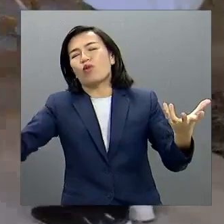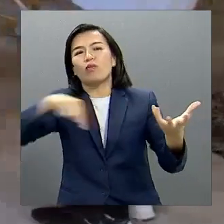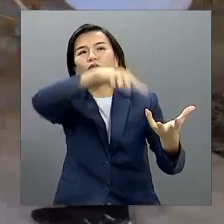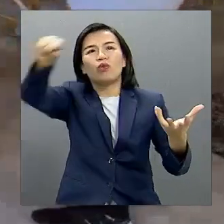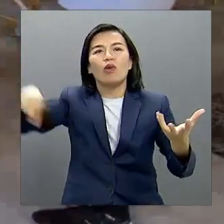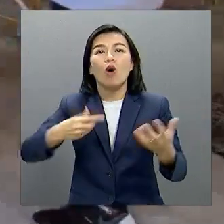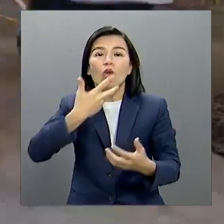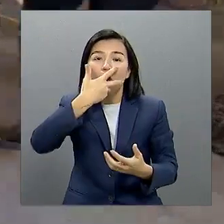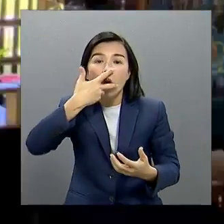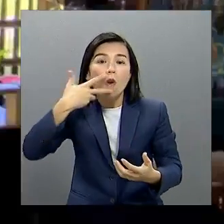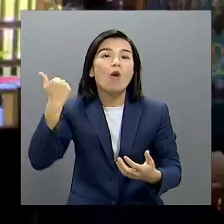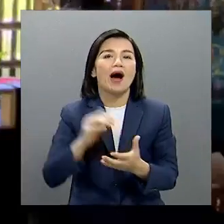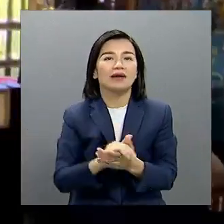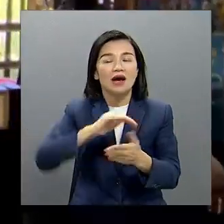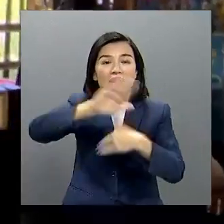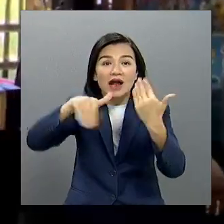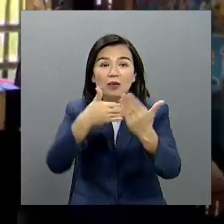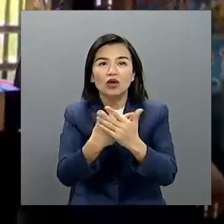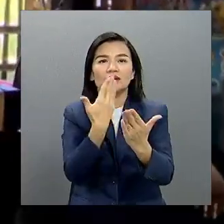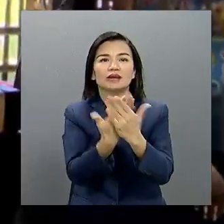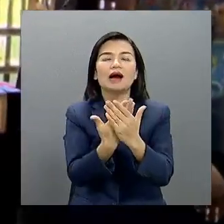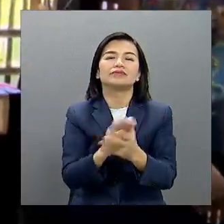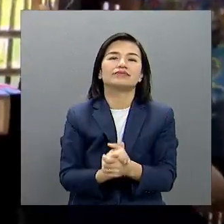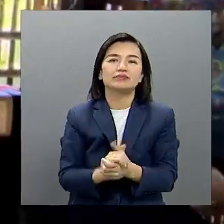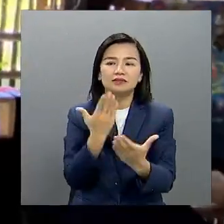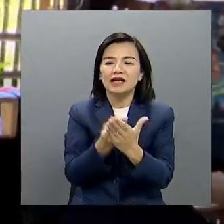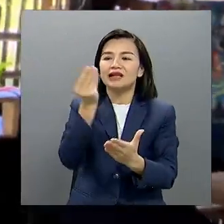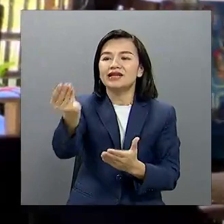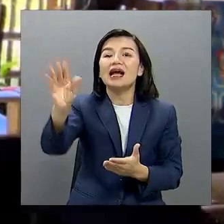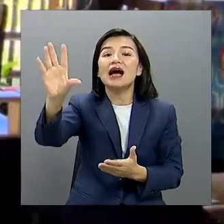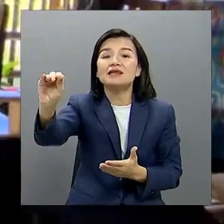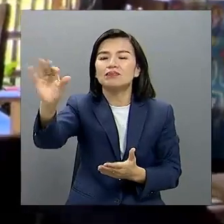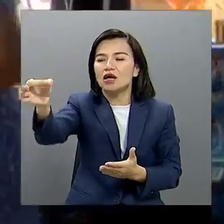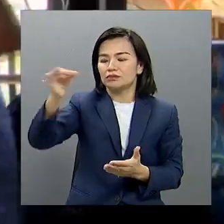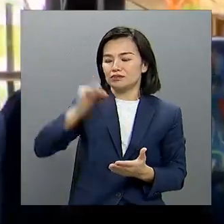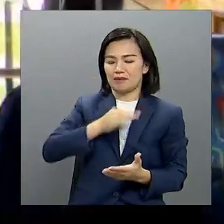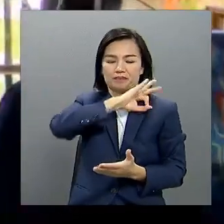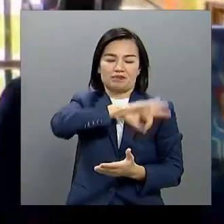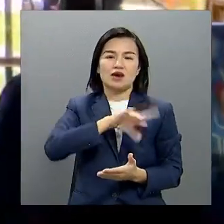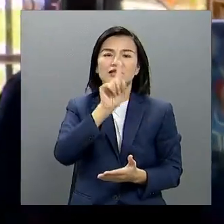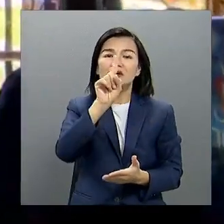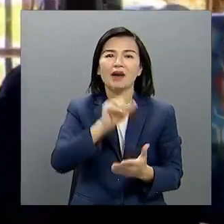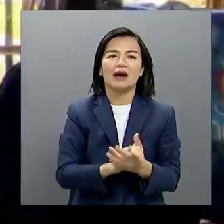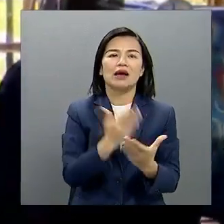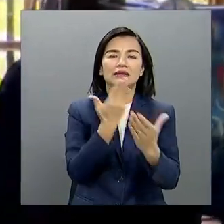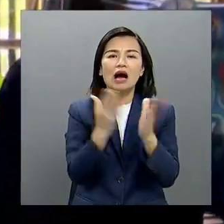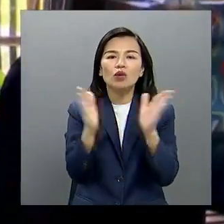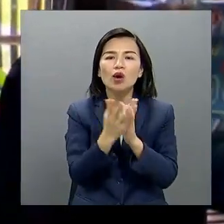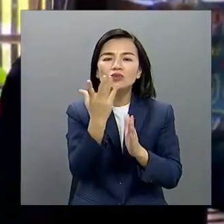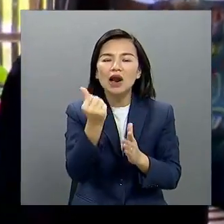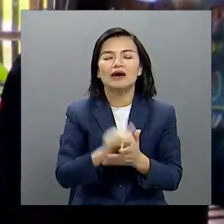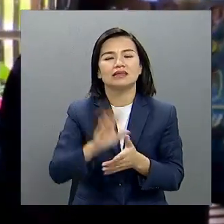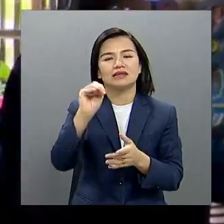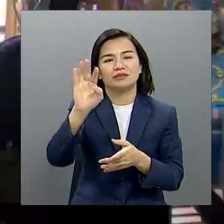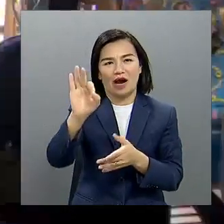นี้คุณผู้ชม50บาททอนบาทหนึ่ง โอ้49บาทนะคุ้มมากเลยคือแบบนี้ต้องจัดเสิร์ฟแบบไฟน์ไดนิ่งคืออย่างละนิดอย่